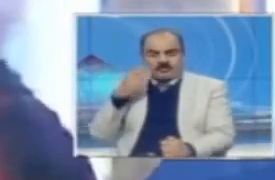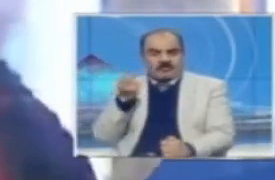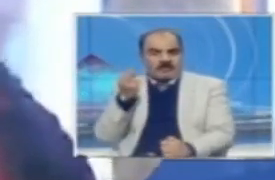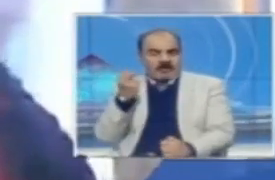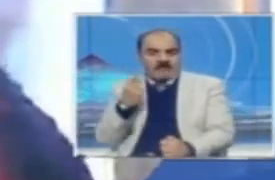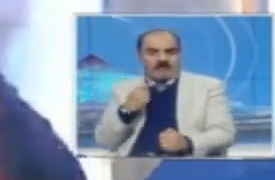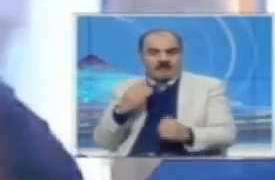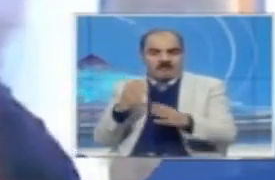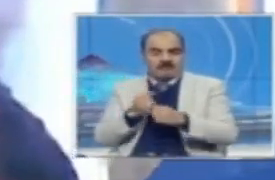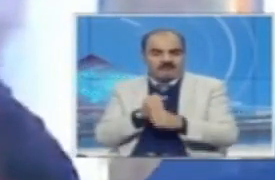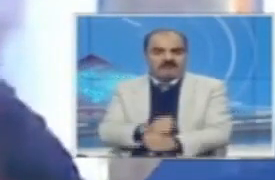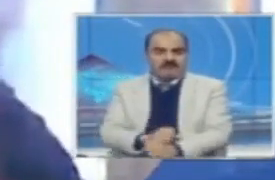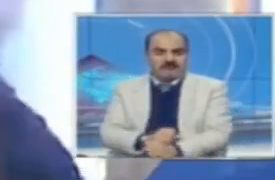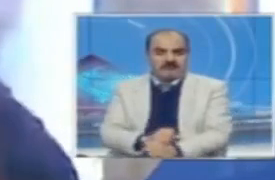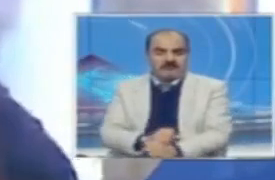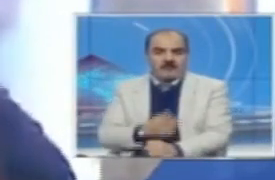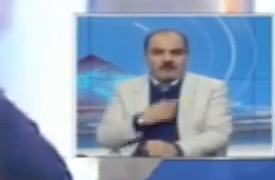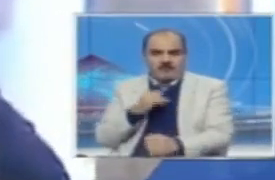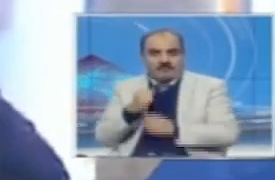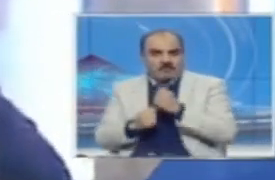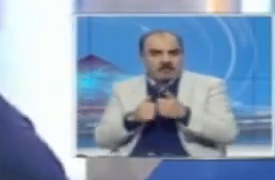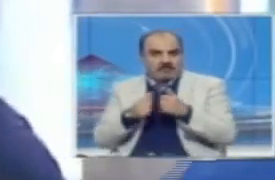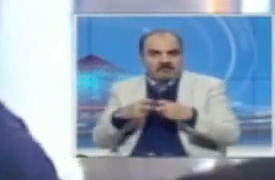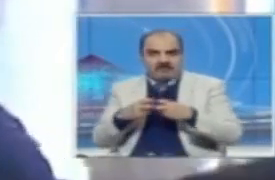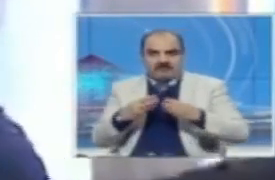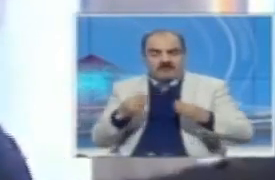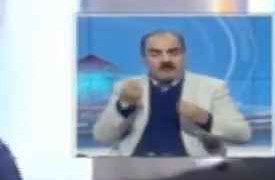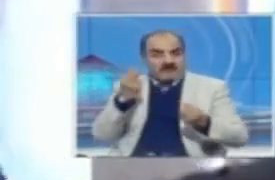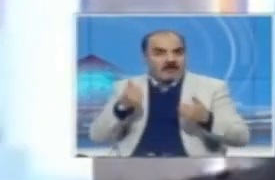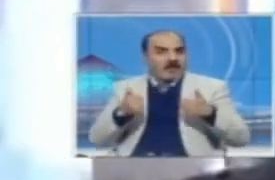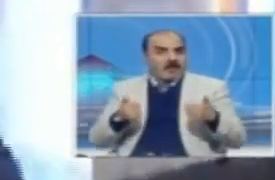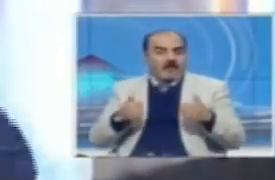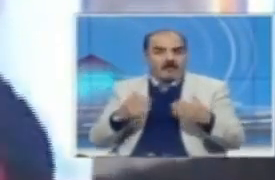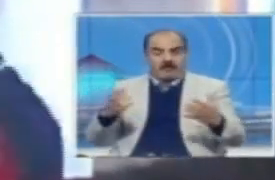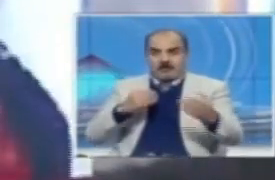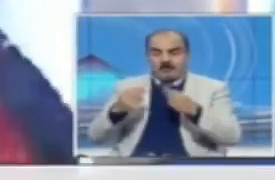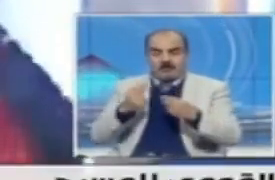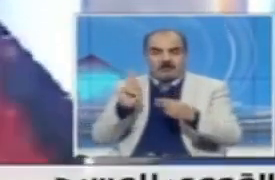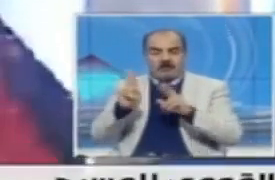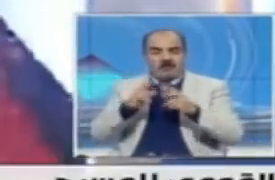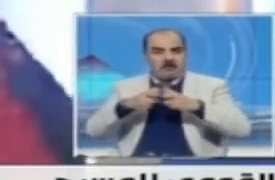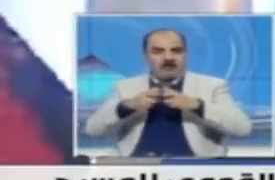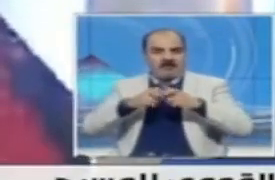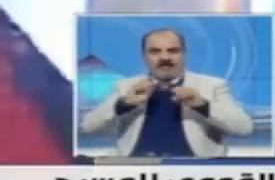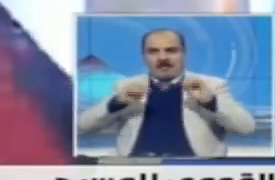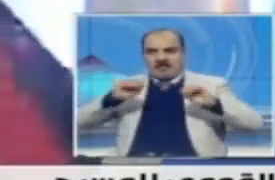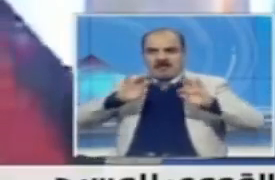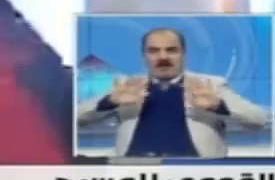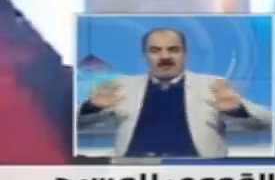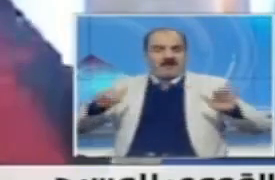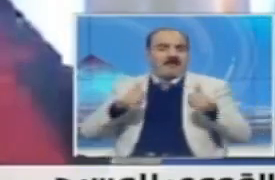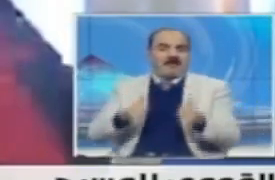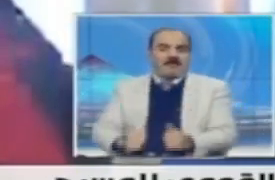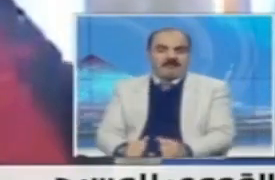طبعا والدولة كلها على المجهود ده وعلى الفكرة نفسها، حاجة جميلة جدا.